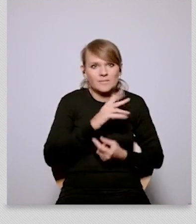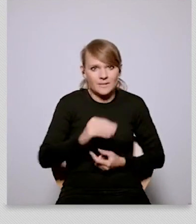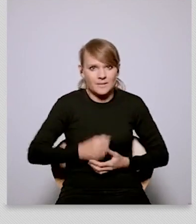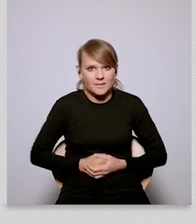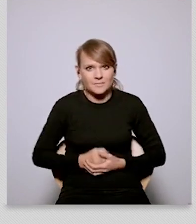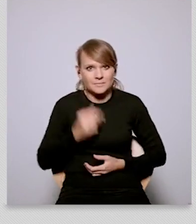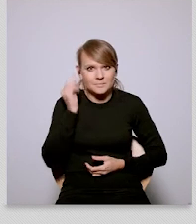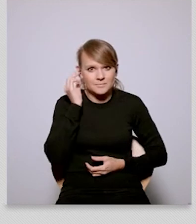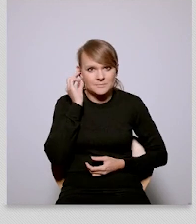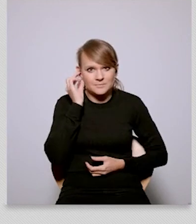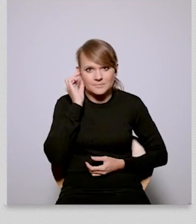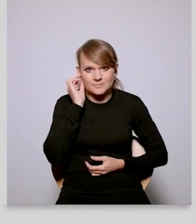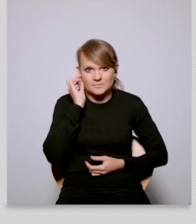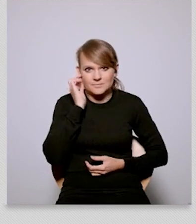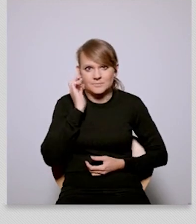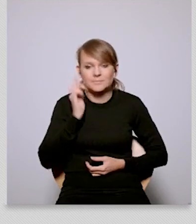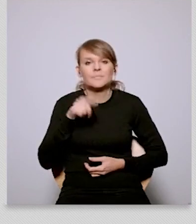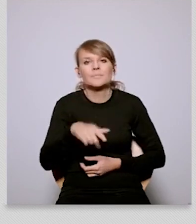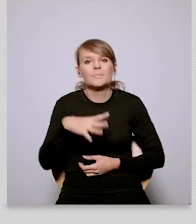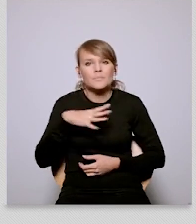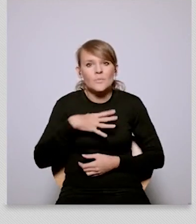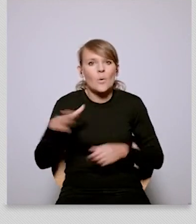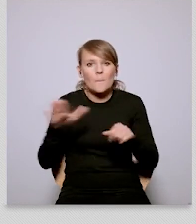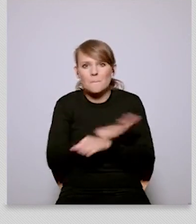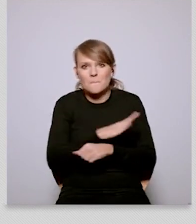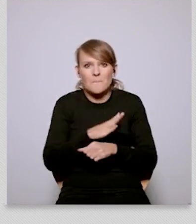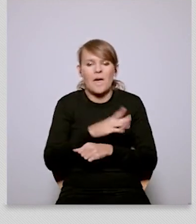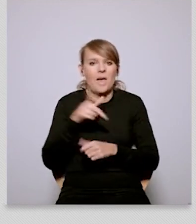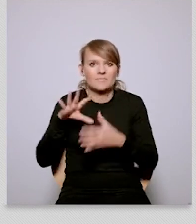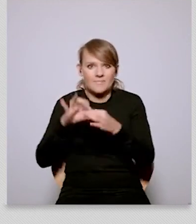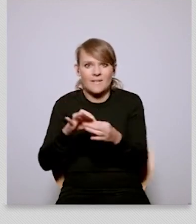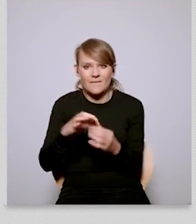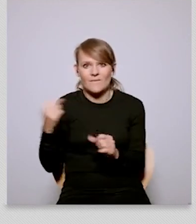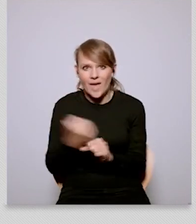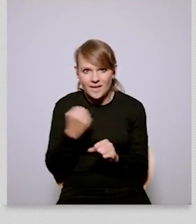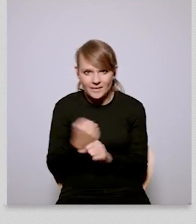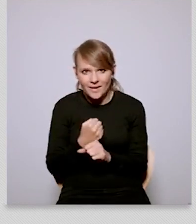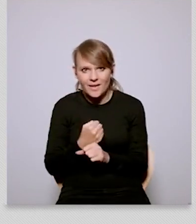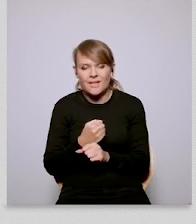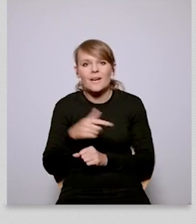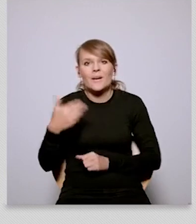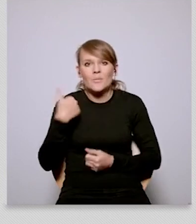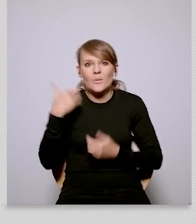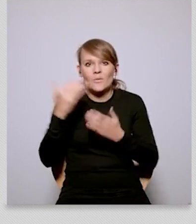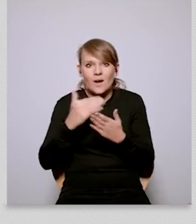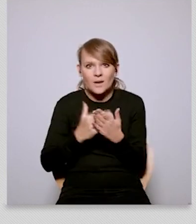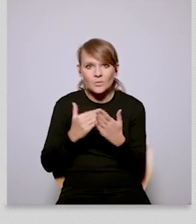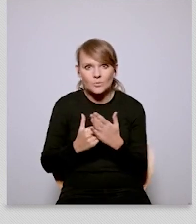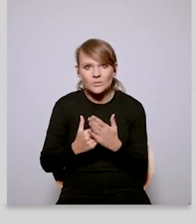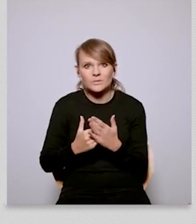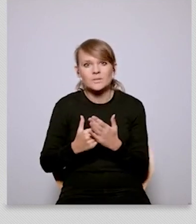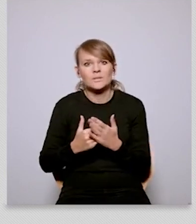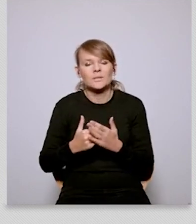i ta autarkia energetyczna i pełne uzależnienie od węgla przy warunkach coraz gorszych znaczy